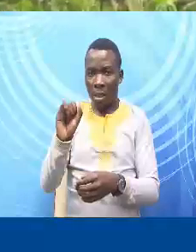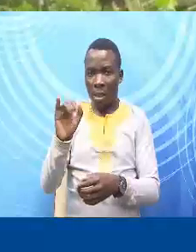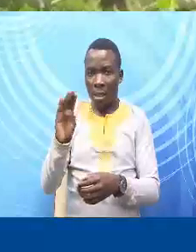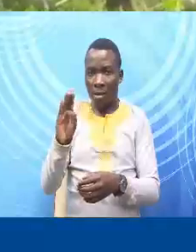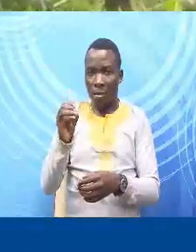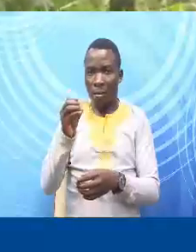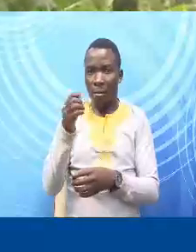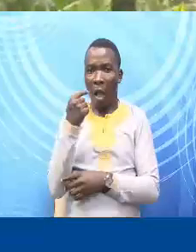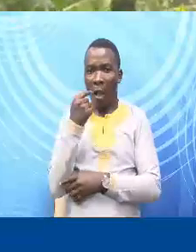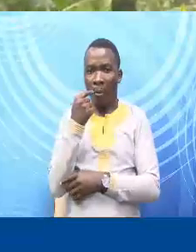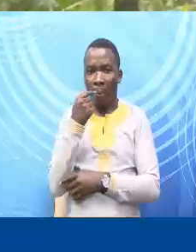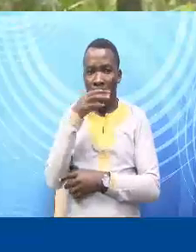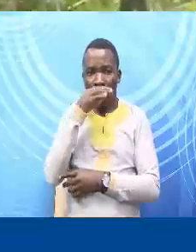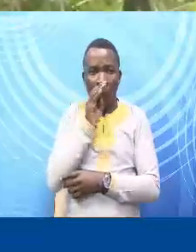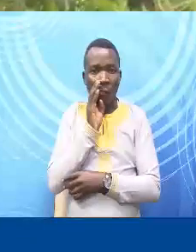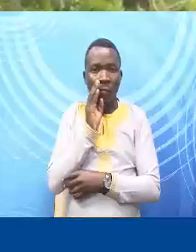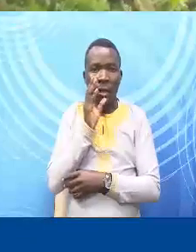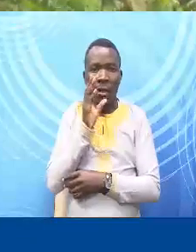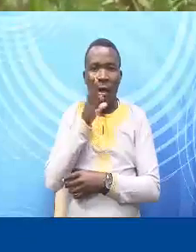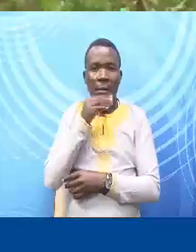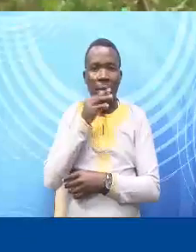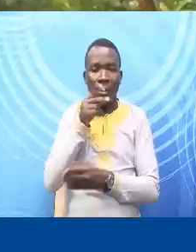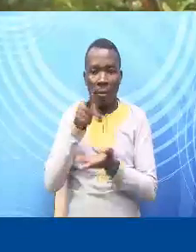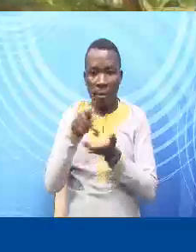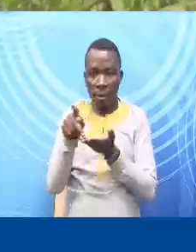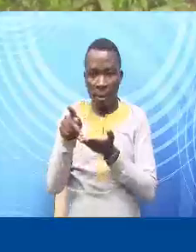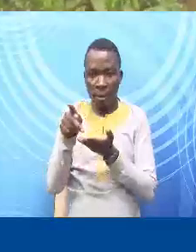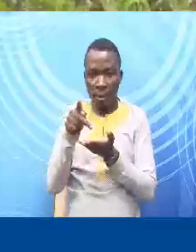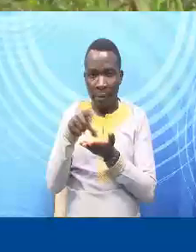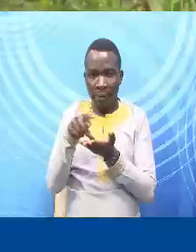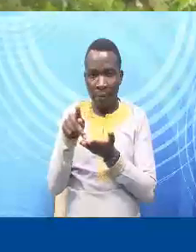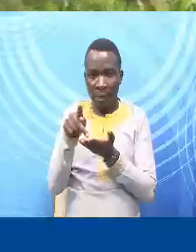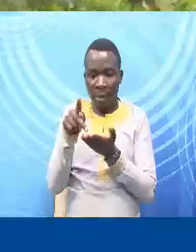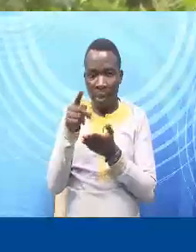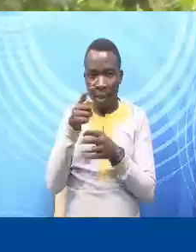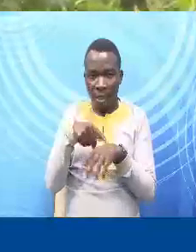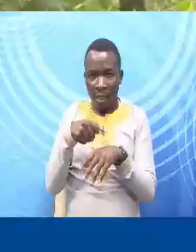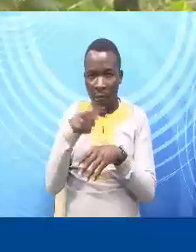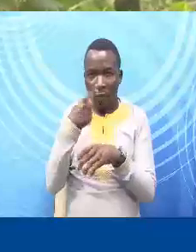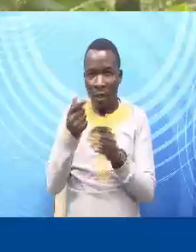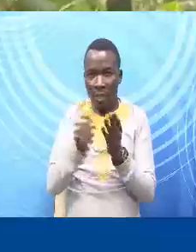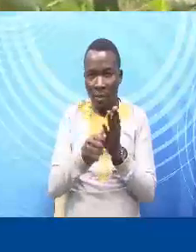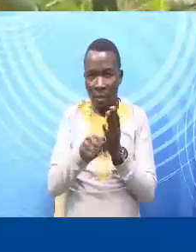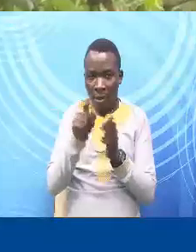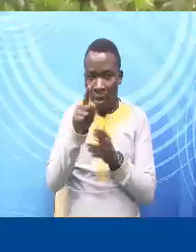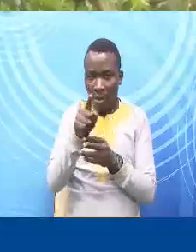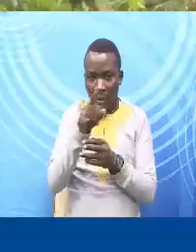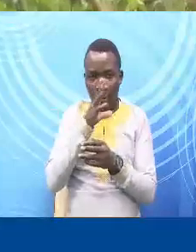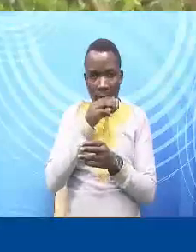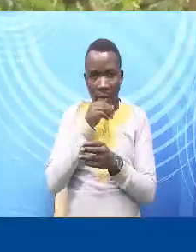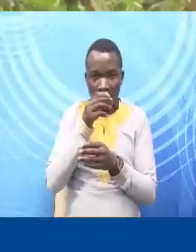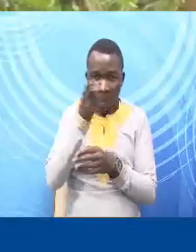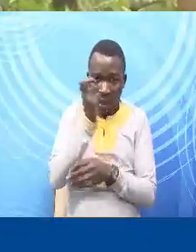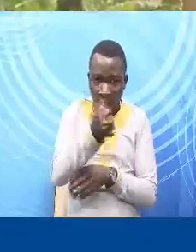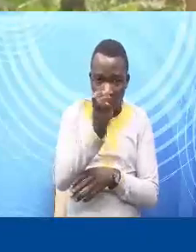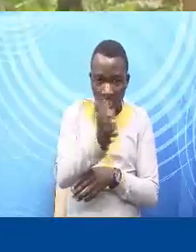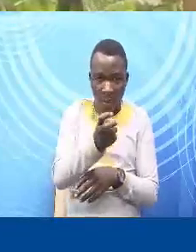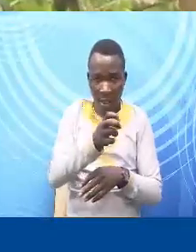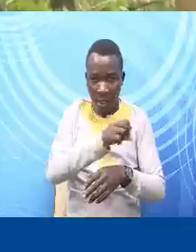basore bamugurira. Ibyo ubwo nababwiraga navugaga ikibazo cyanjye abo basore ndi kubakomangira banze